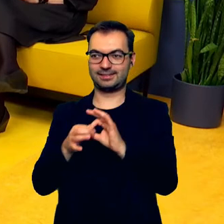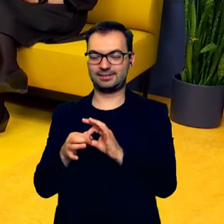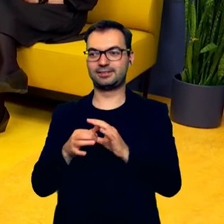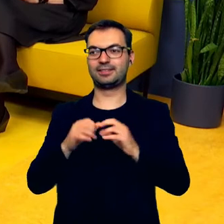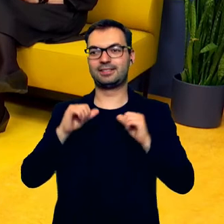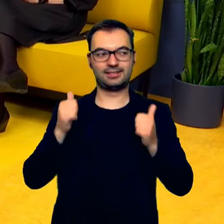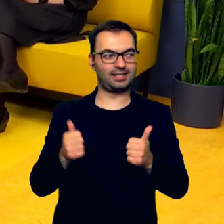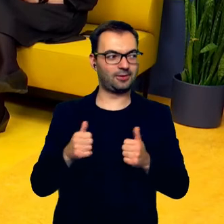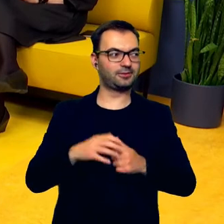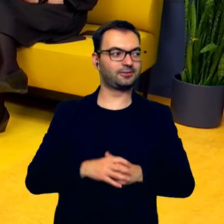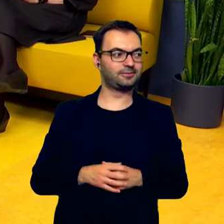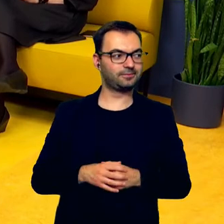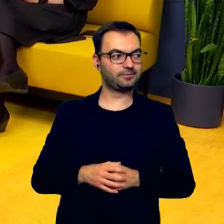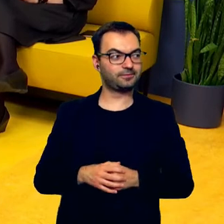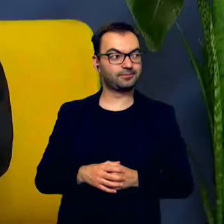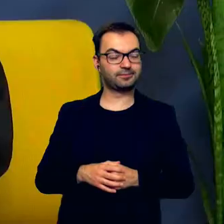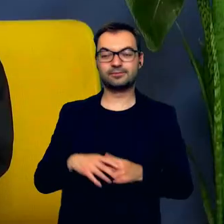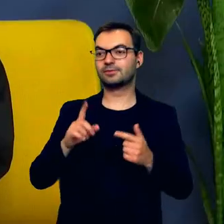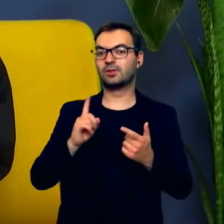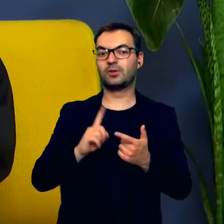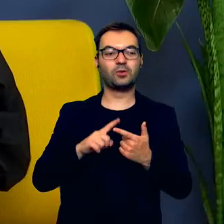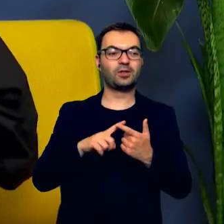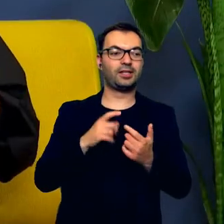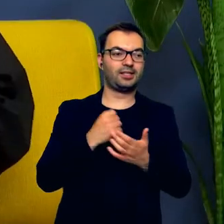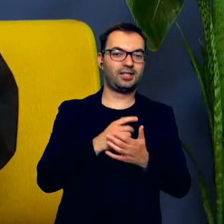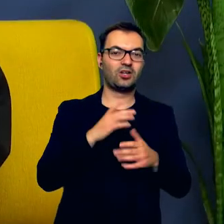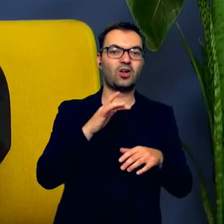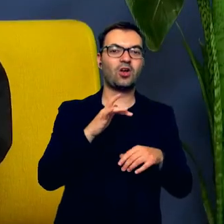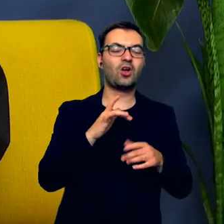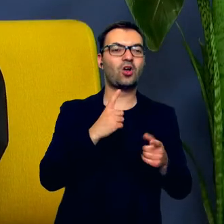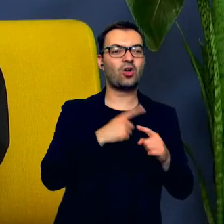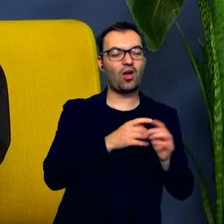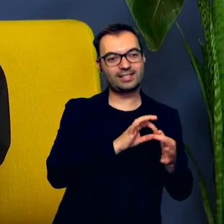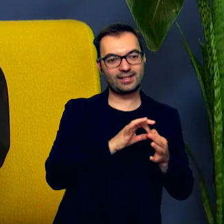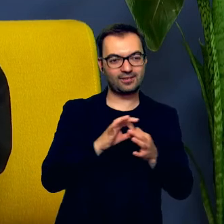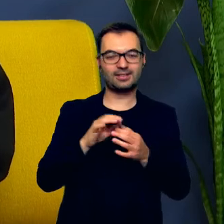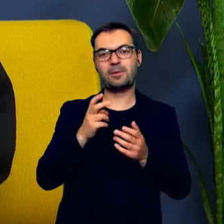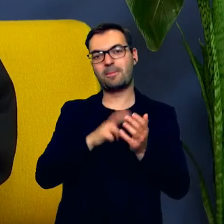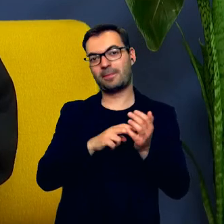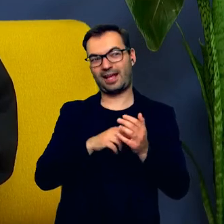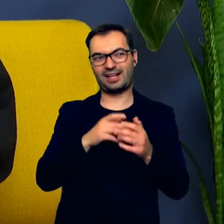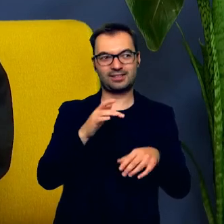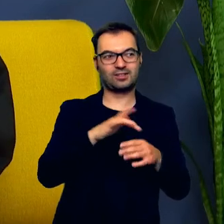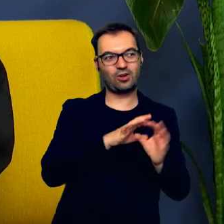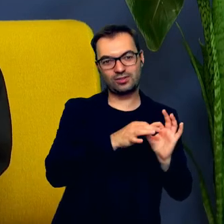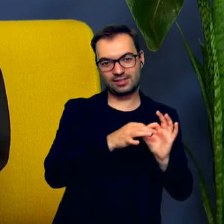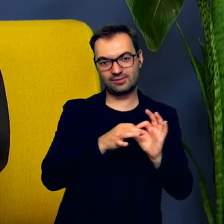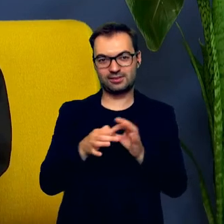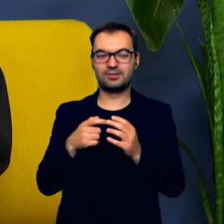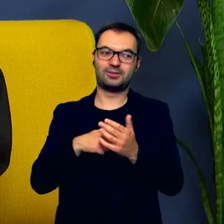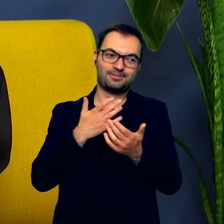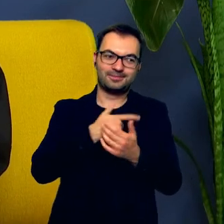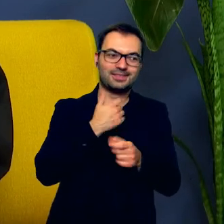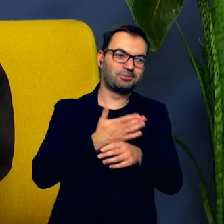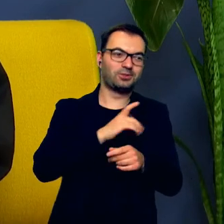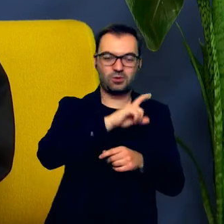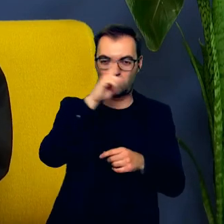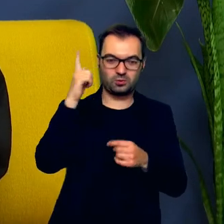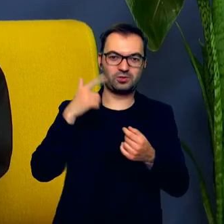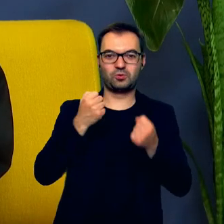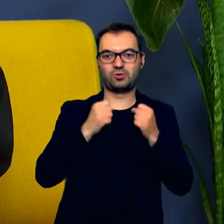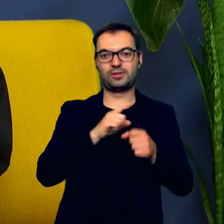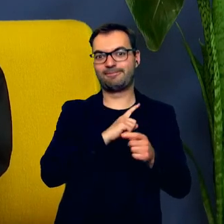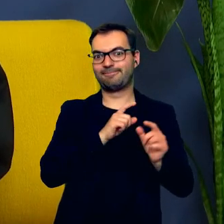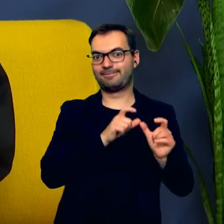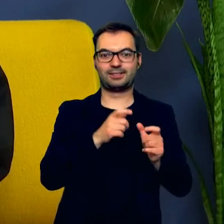pewnym stałym sztafarzu. Z drugiej strony konsekwencja jest tą cechą, która, czy brak konsekwencji jest tą cechą, która czyni nas ludzkimi, bo bardzo trudno